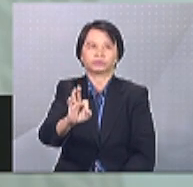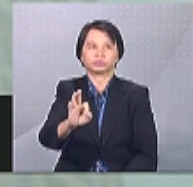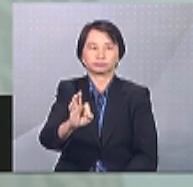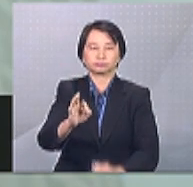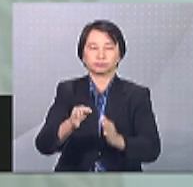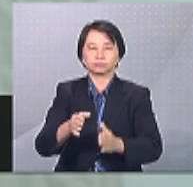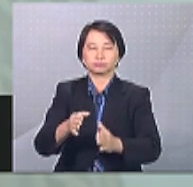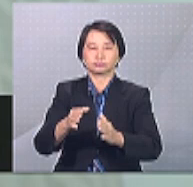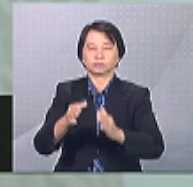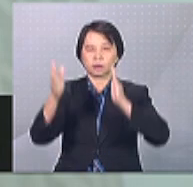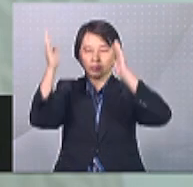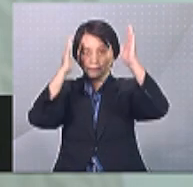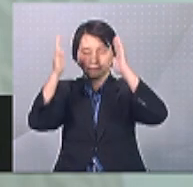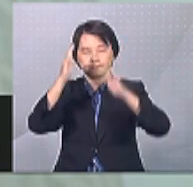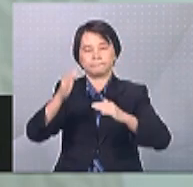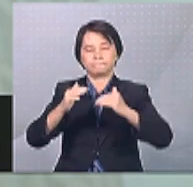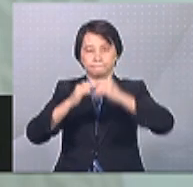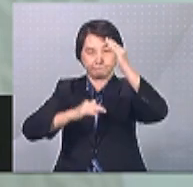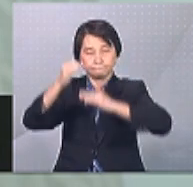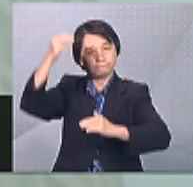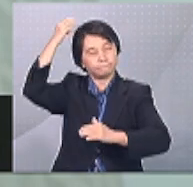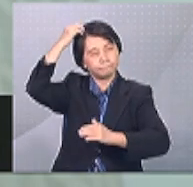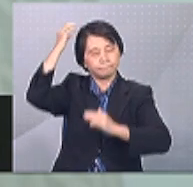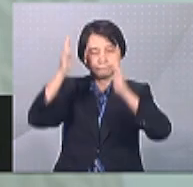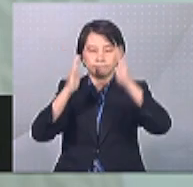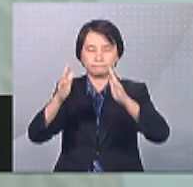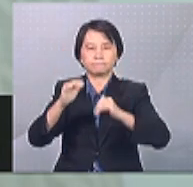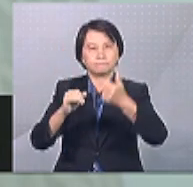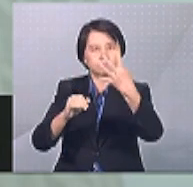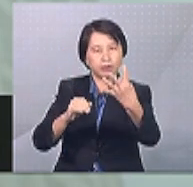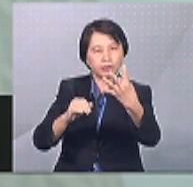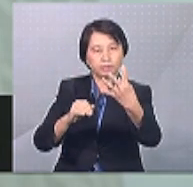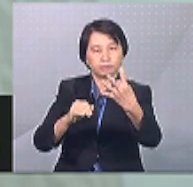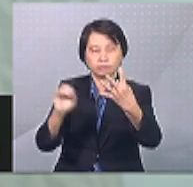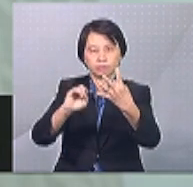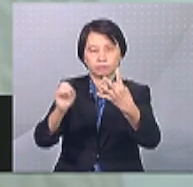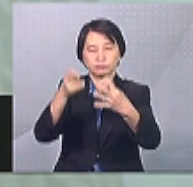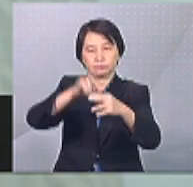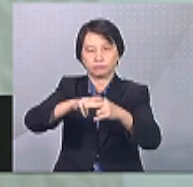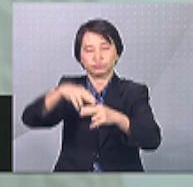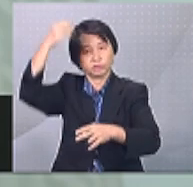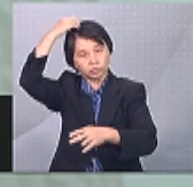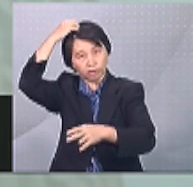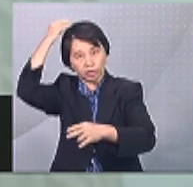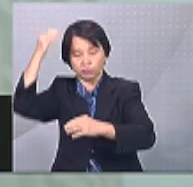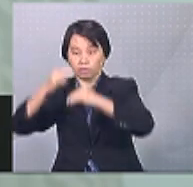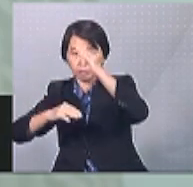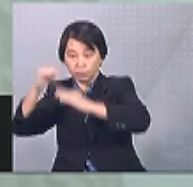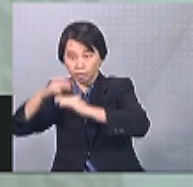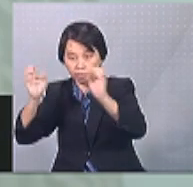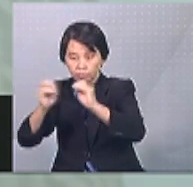Di Malayan Mansion juga kekal 4 kes, tiada pertambahan. Di Selangor Mansion, tiada